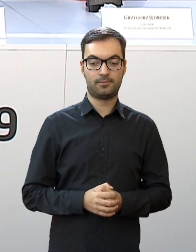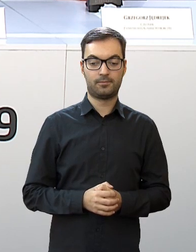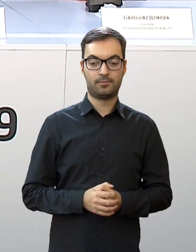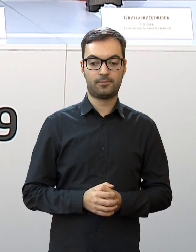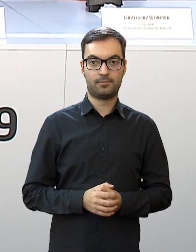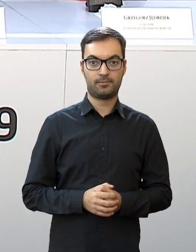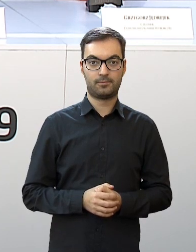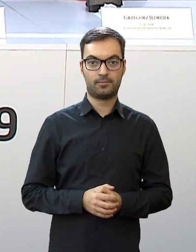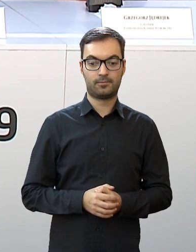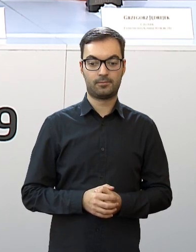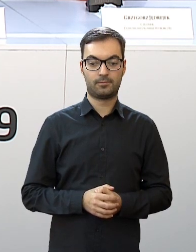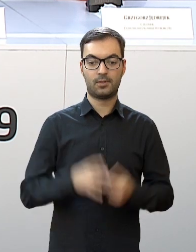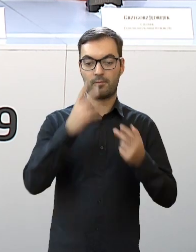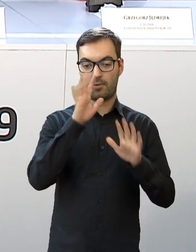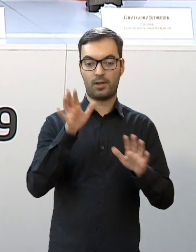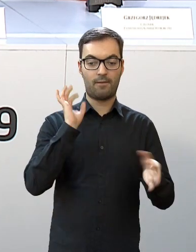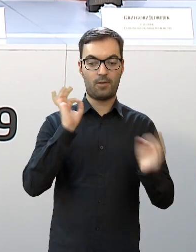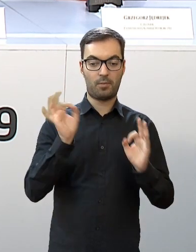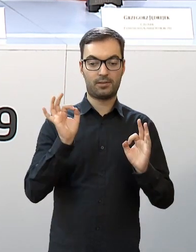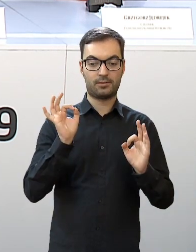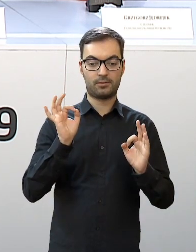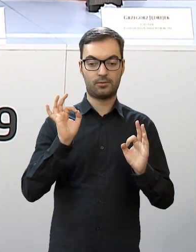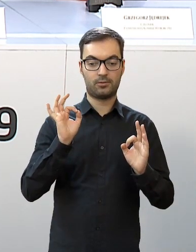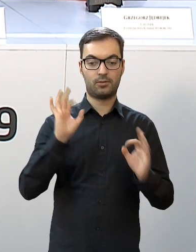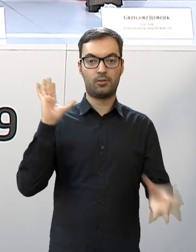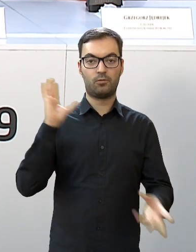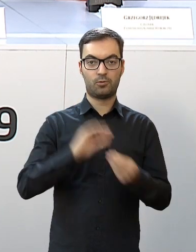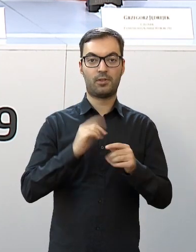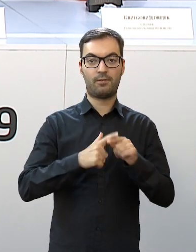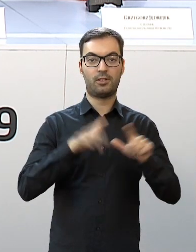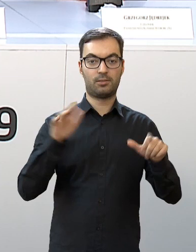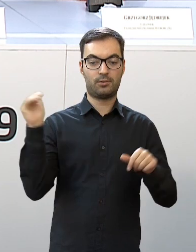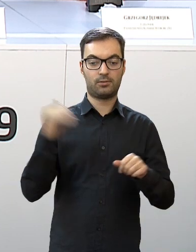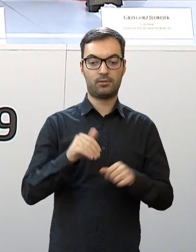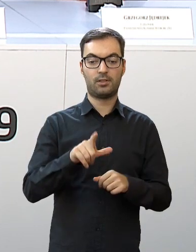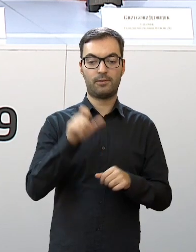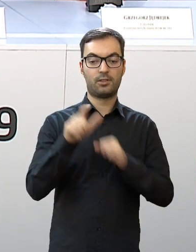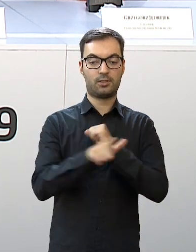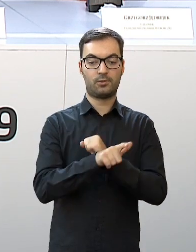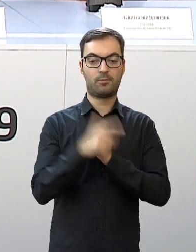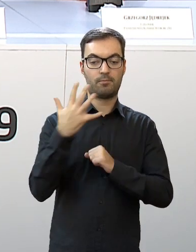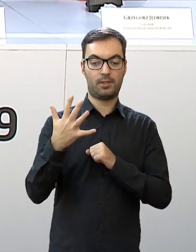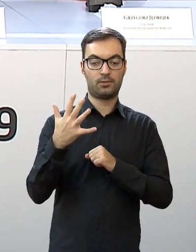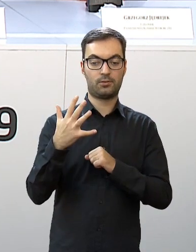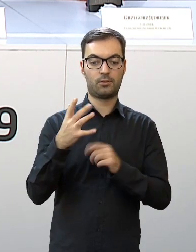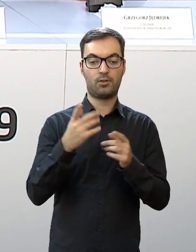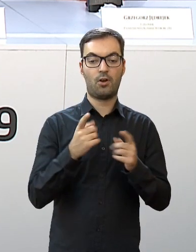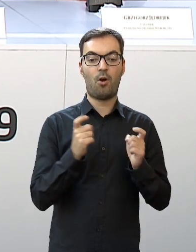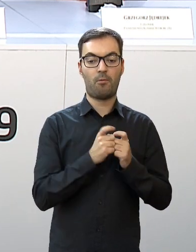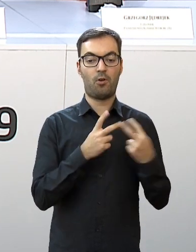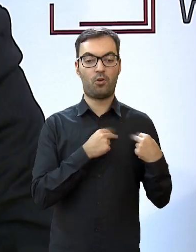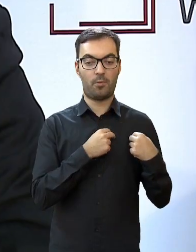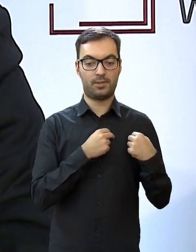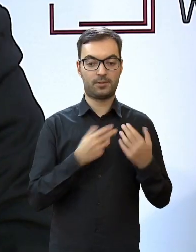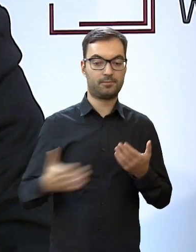Państwu dane z 27 275 obwodowych komisji